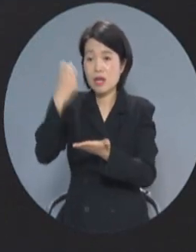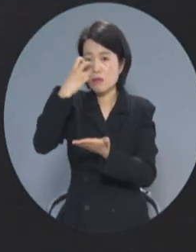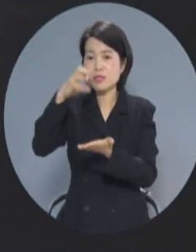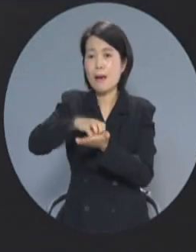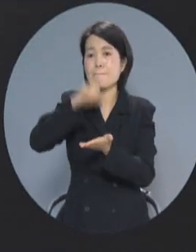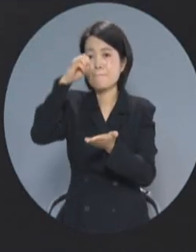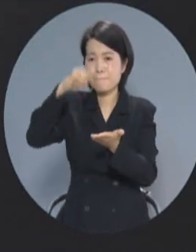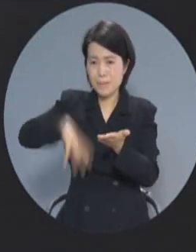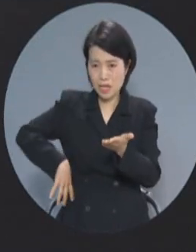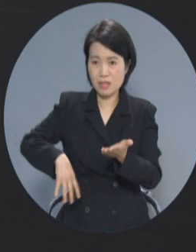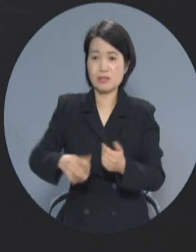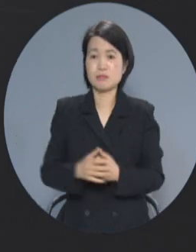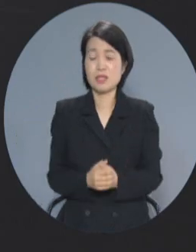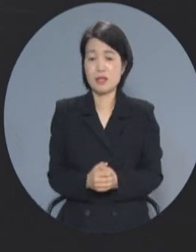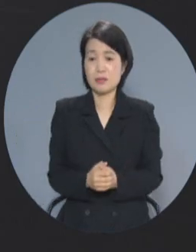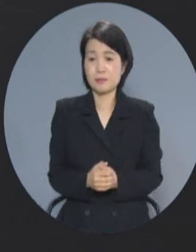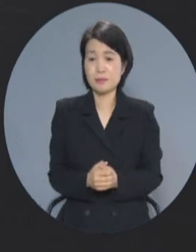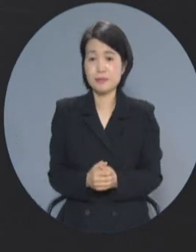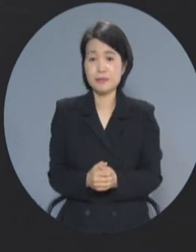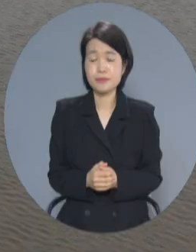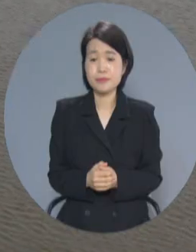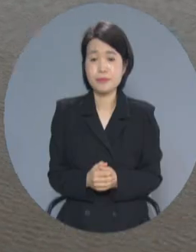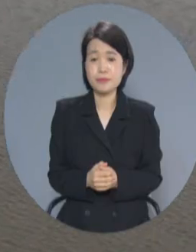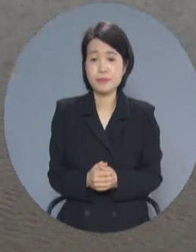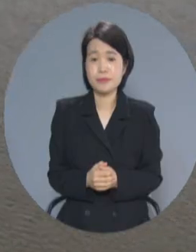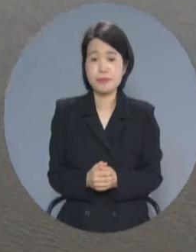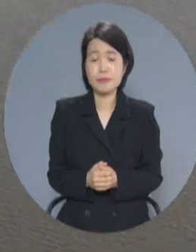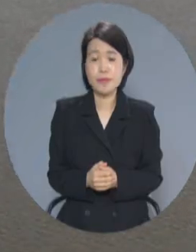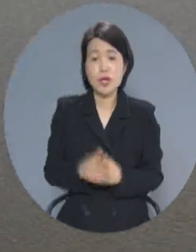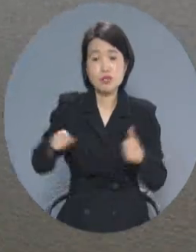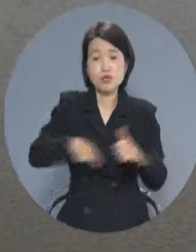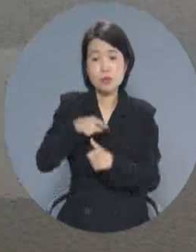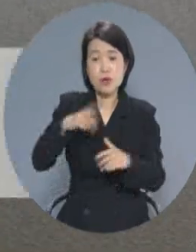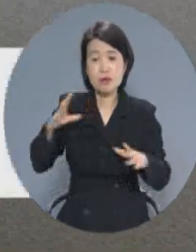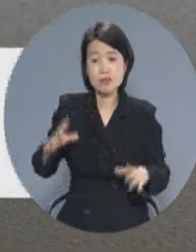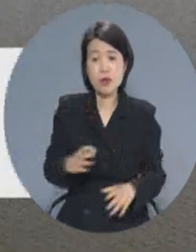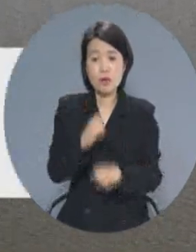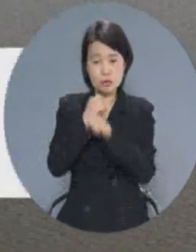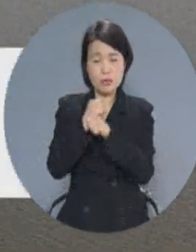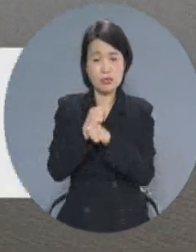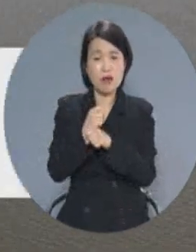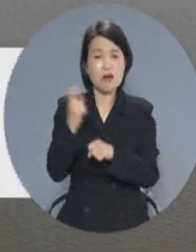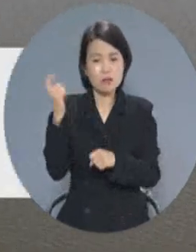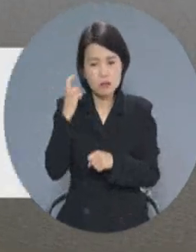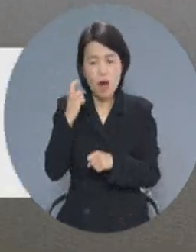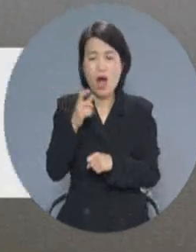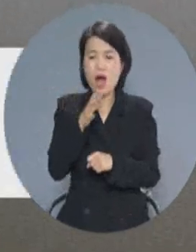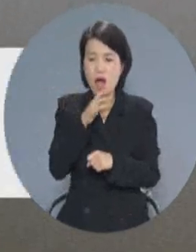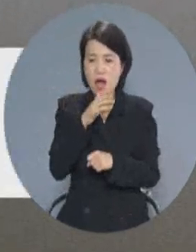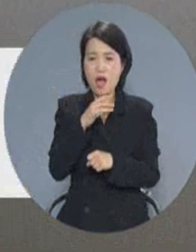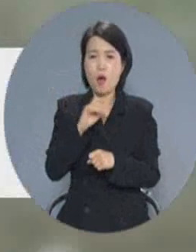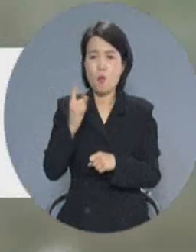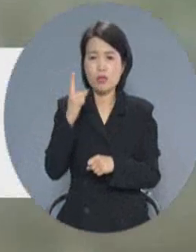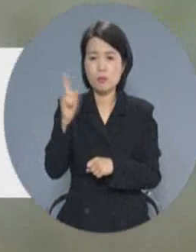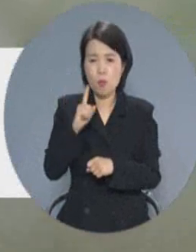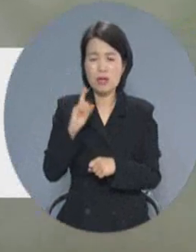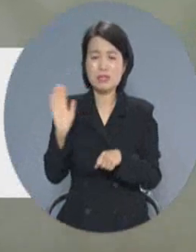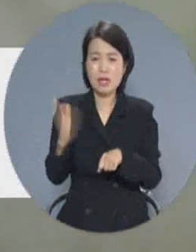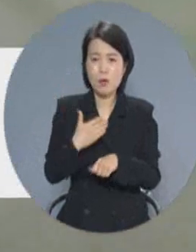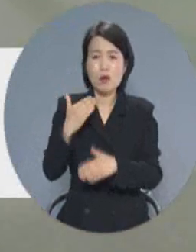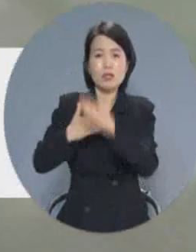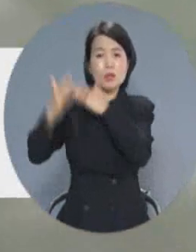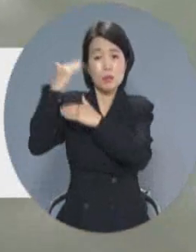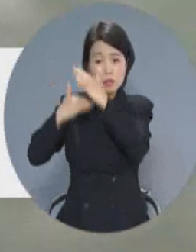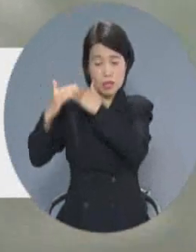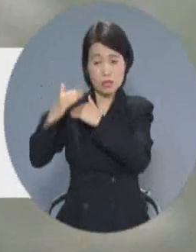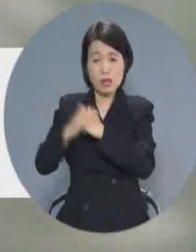검사 의뢰조차 하지 않은 것으로 드러났습니다. 그 주변의 상황을 들어서 이게 어떤 뭐 때문에 원인이고 그걸 역추적해